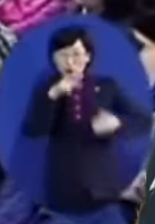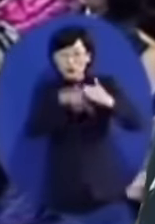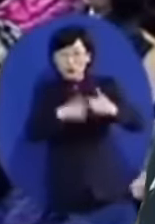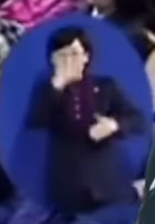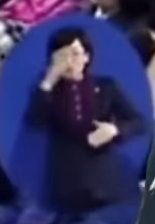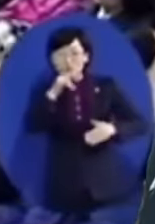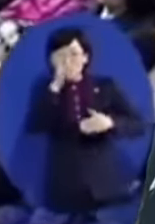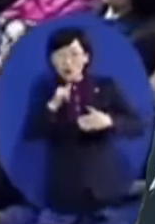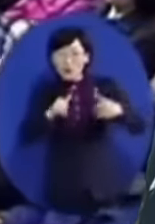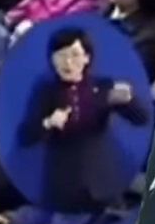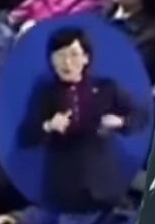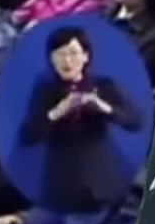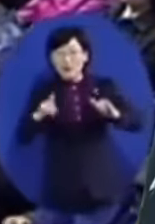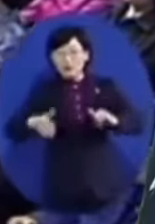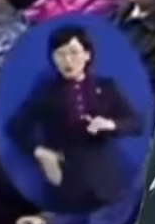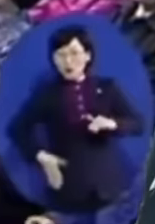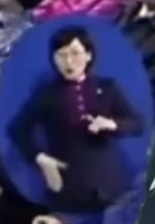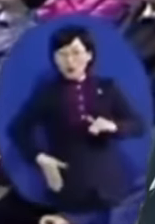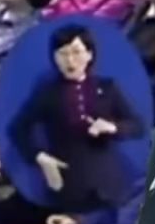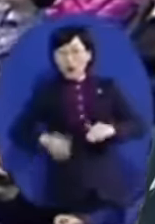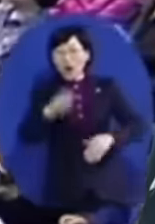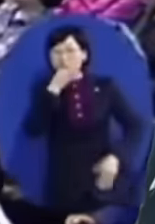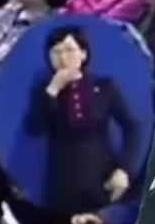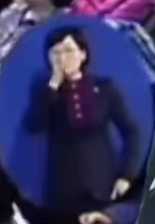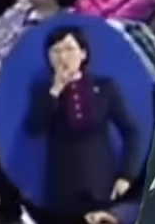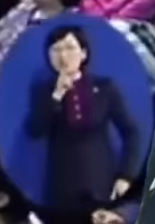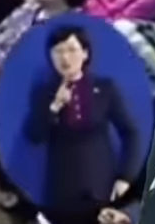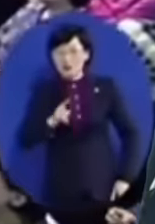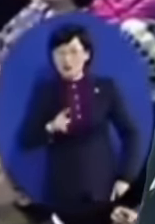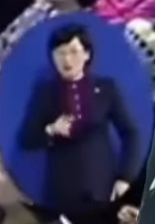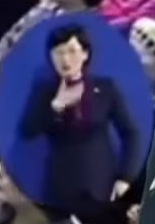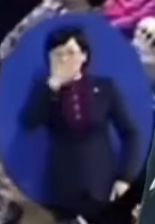말했습니다. 꿈과 욕심은 다릅니다.